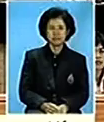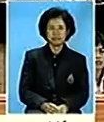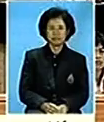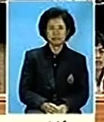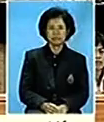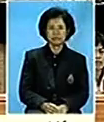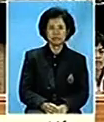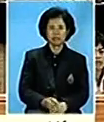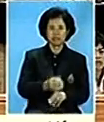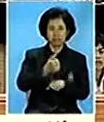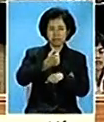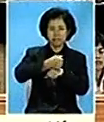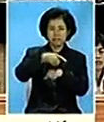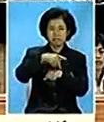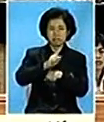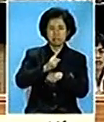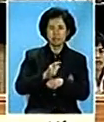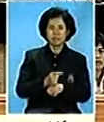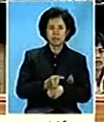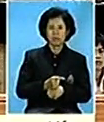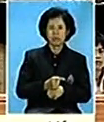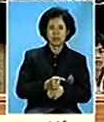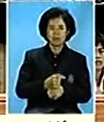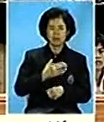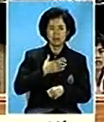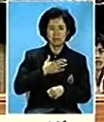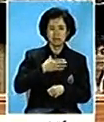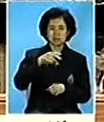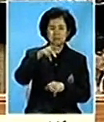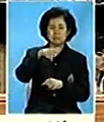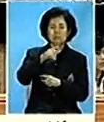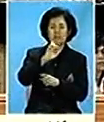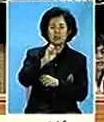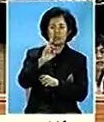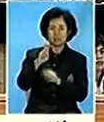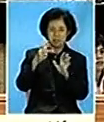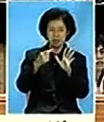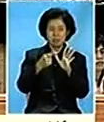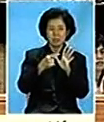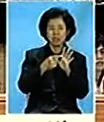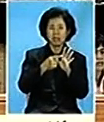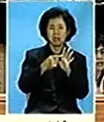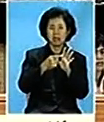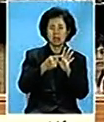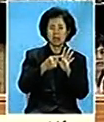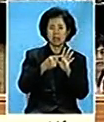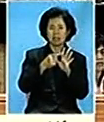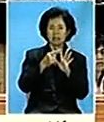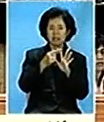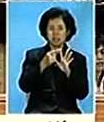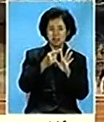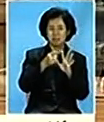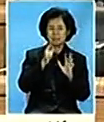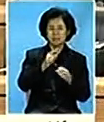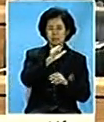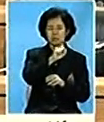กราบเรียนท่านประธานที่เคารพกระผมนายพีระมานทัศน์สมาชิกวุฒิสภาจังหวัดลำป